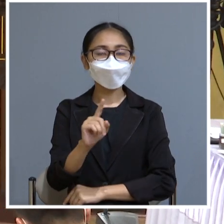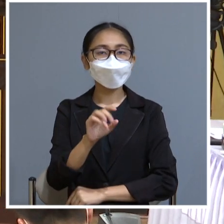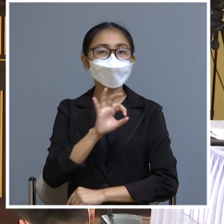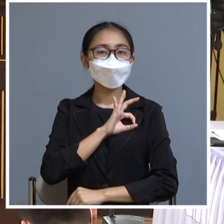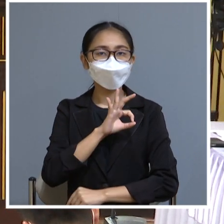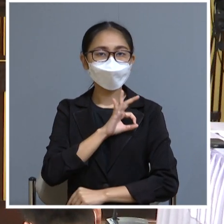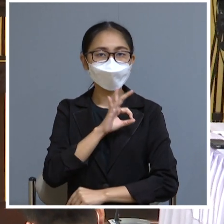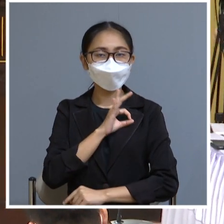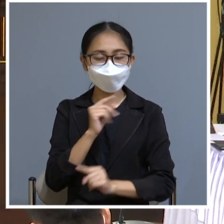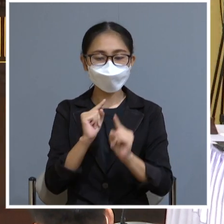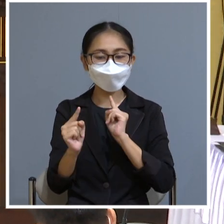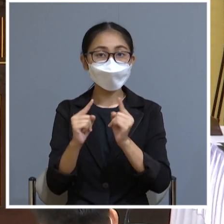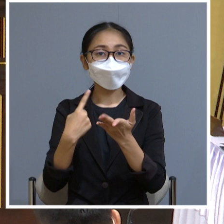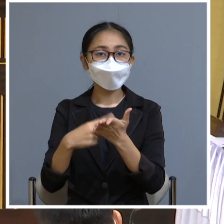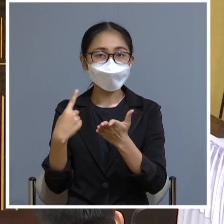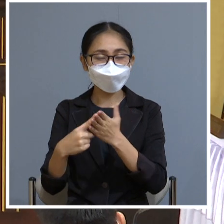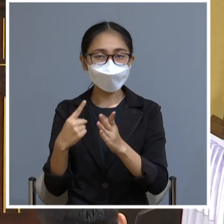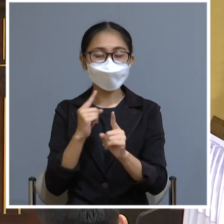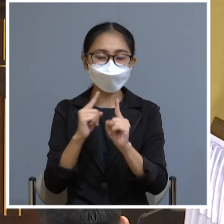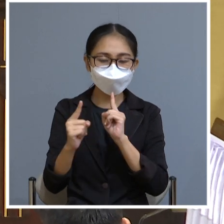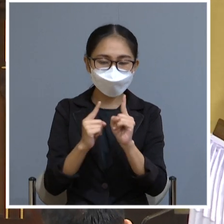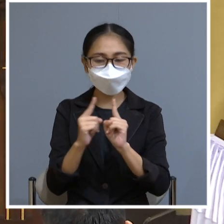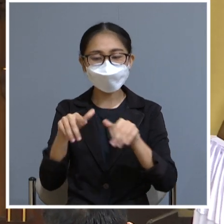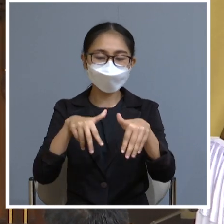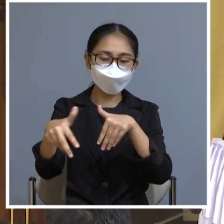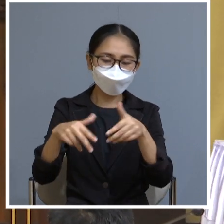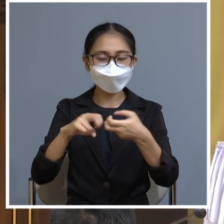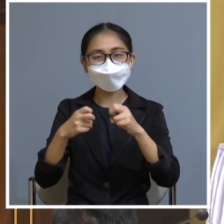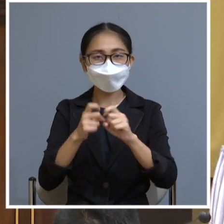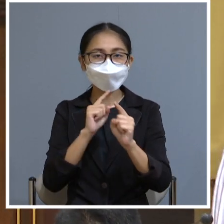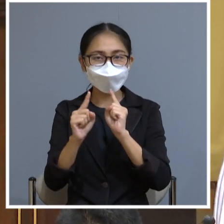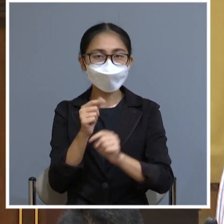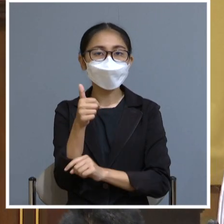สามารถปรษาหาหรือ ปัญหาที่ความเกศร้ของประชาช Apa